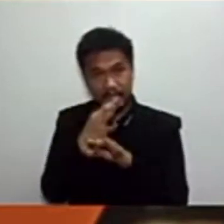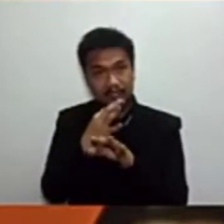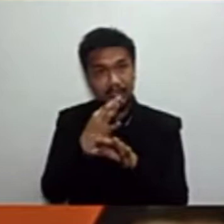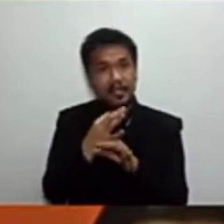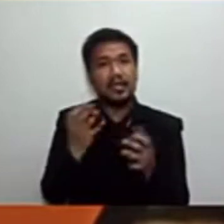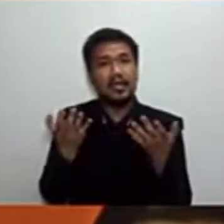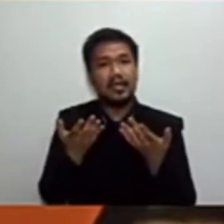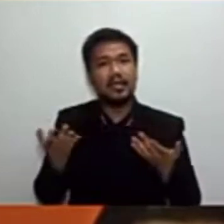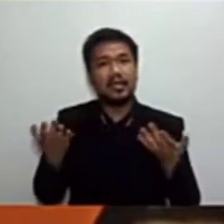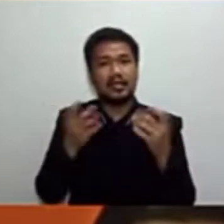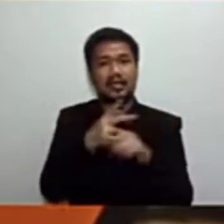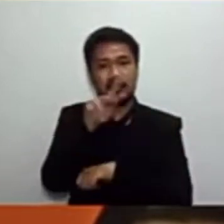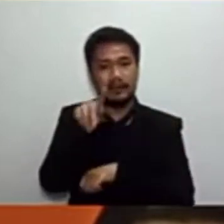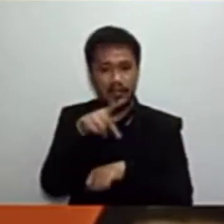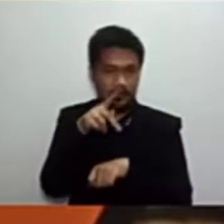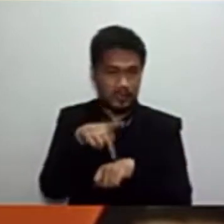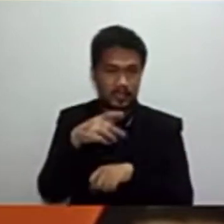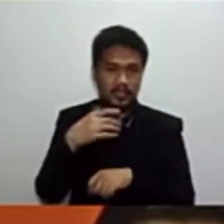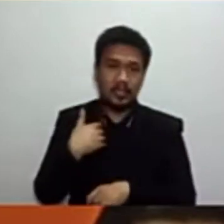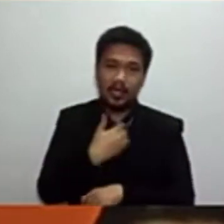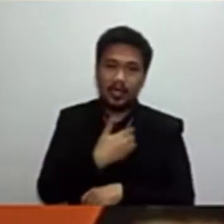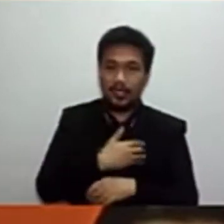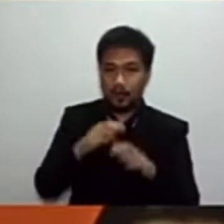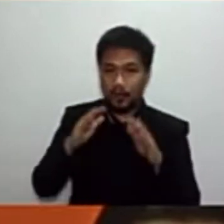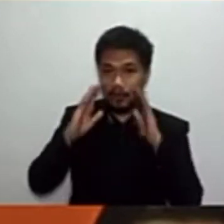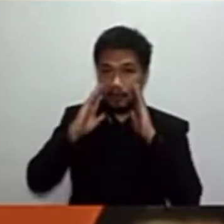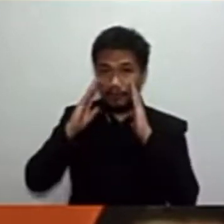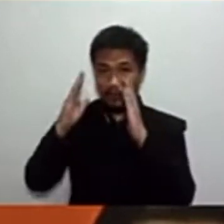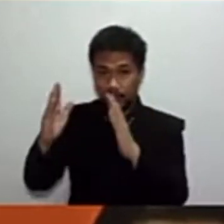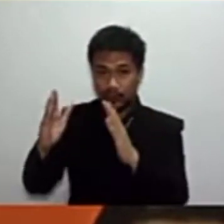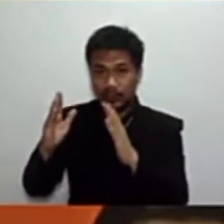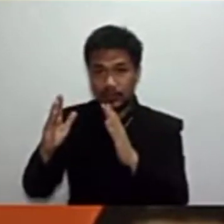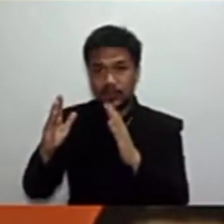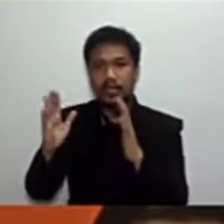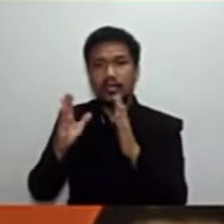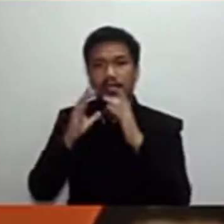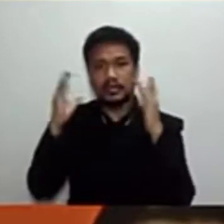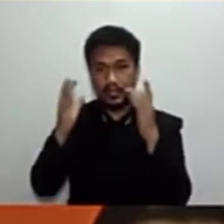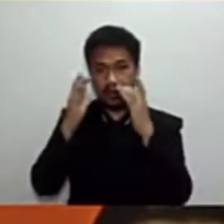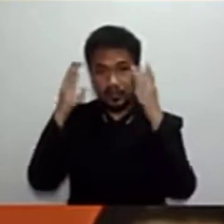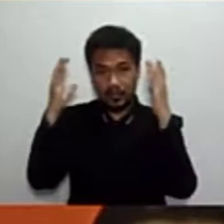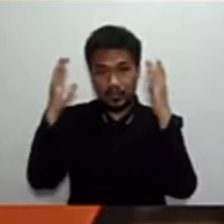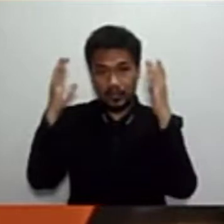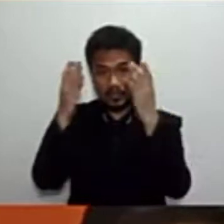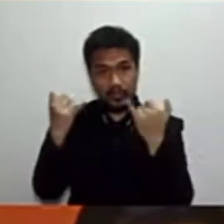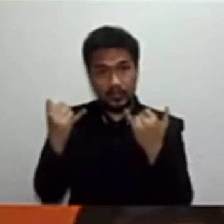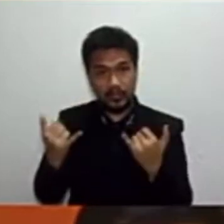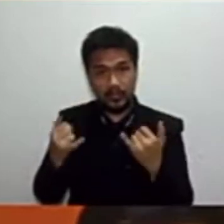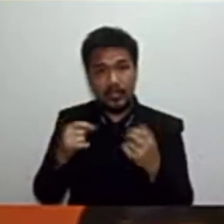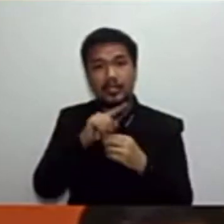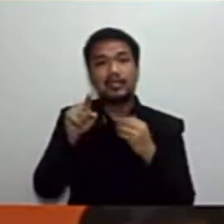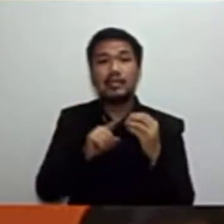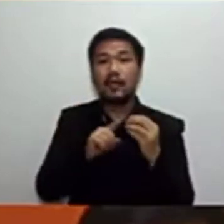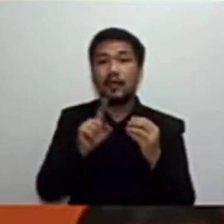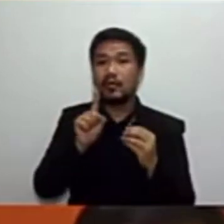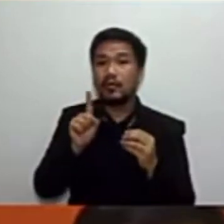ang focus ng ating Jubilee Year na ito ay ang misyon.